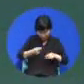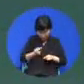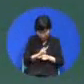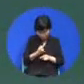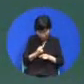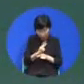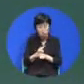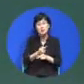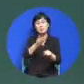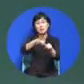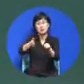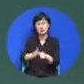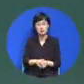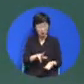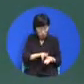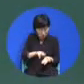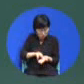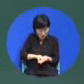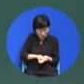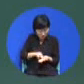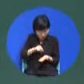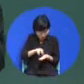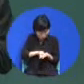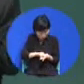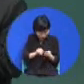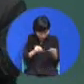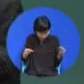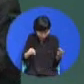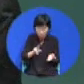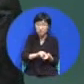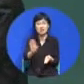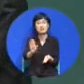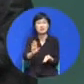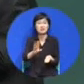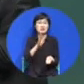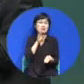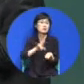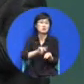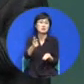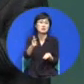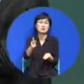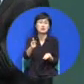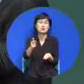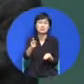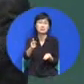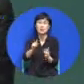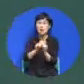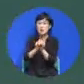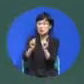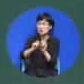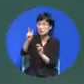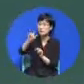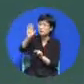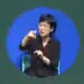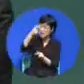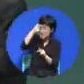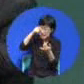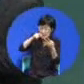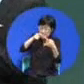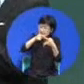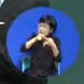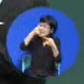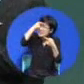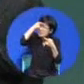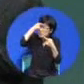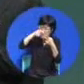문제 있습니까? 문제 아니거든요. I really pray that you will change your thinking. Do you have any problems? Those are not problems. 하나님 이걸 꼭 응답해 주십시오. 네,